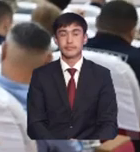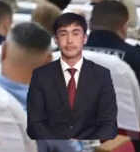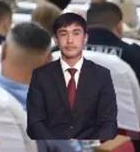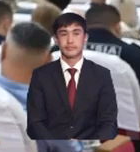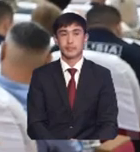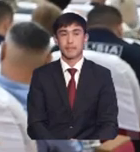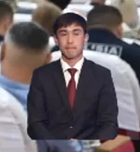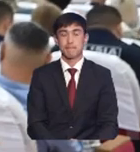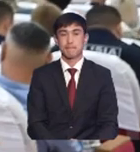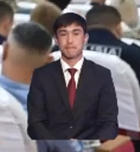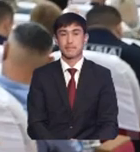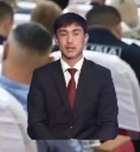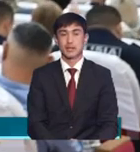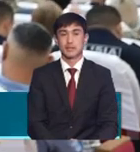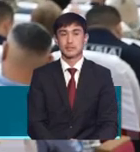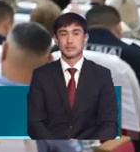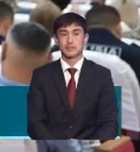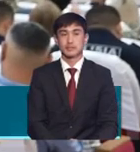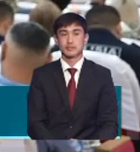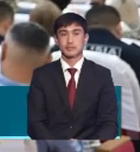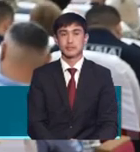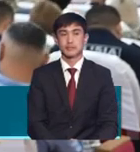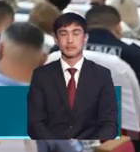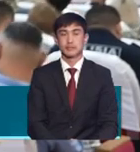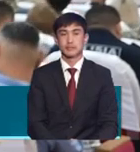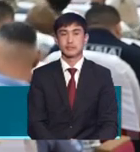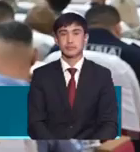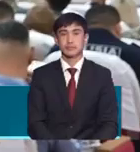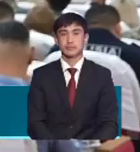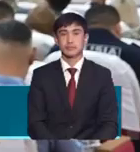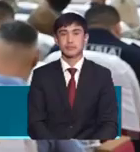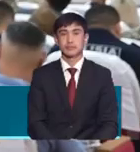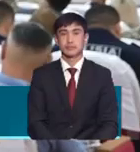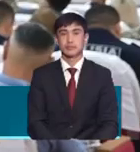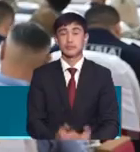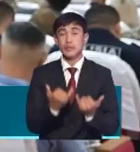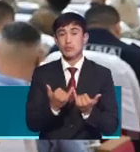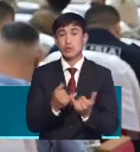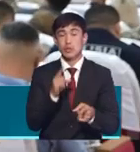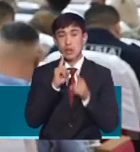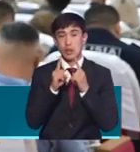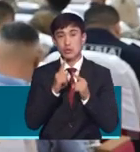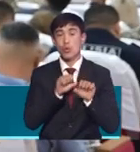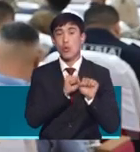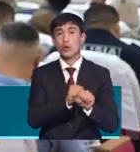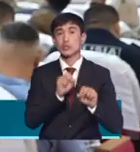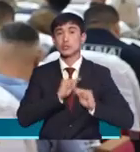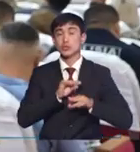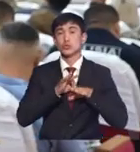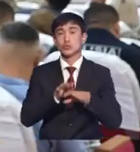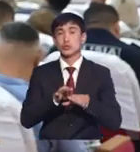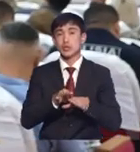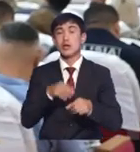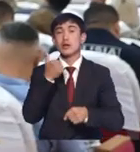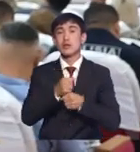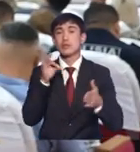Подводили итог проведения призывной кампании именно в ряды пограничной службы. Бүгінгі талқылауда қорғаныс істер жөніндегі